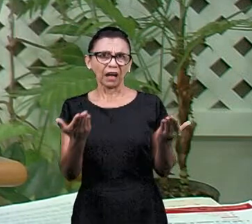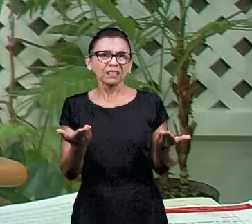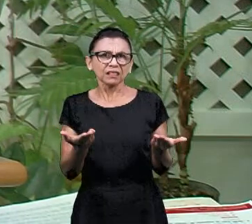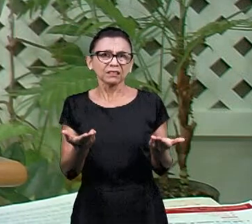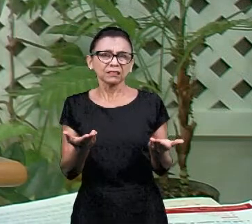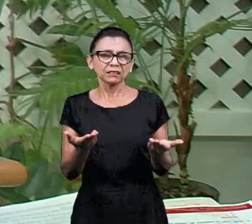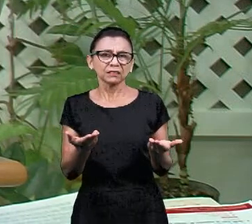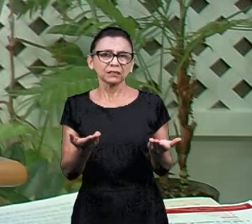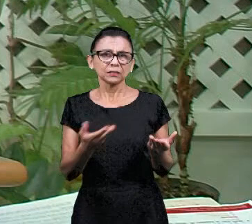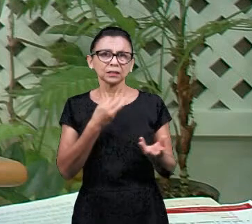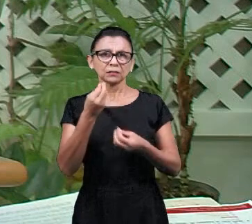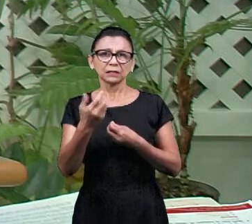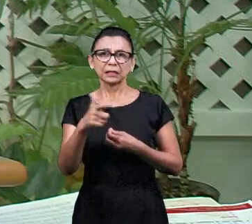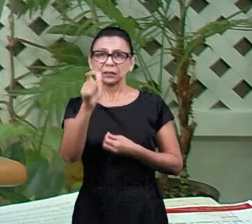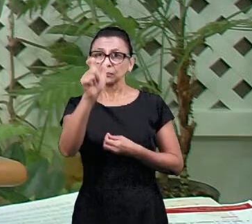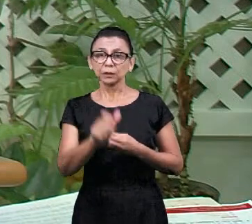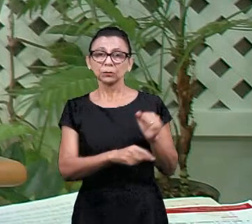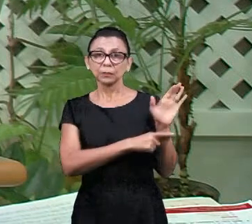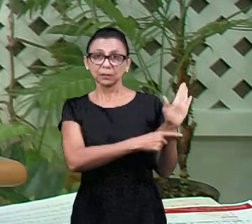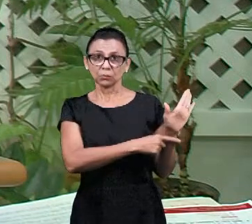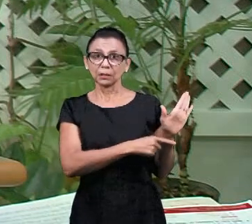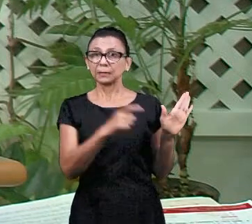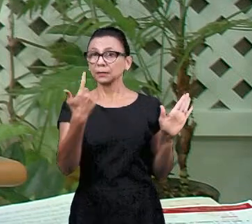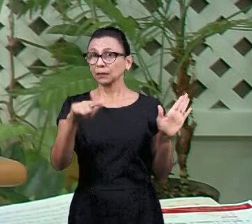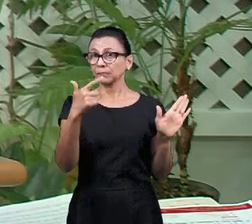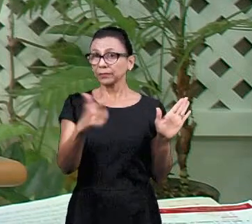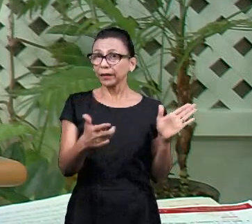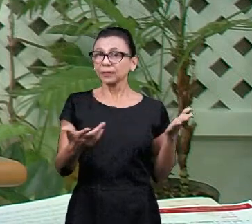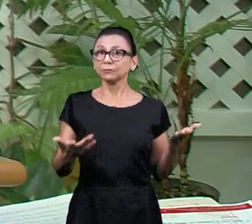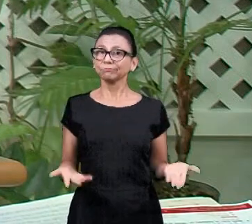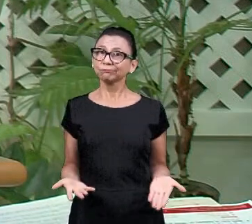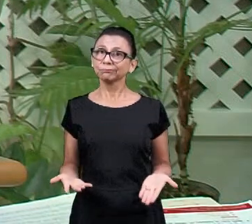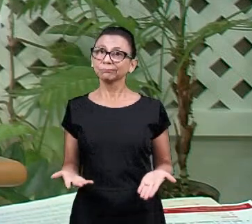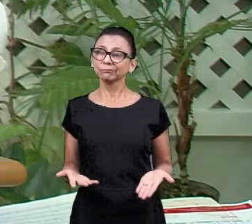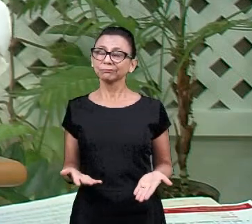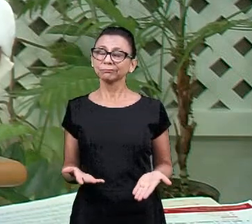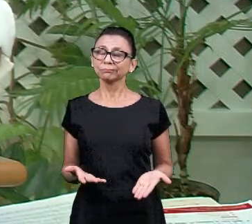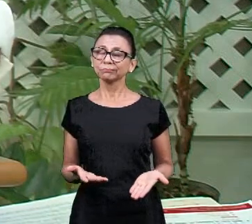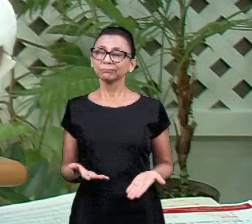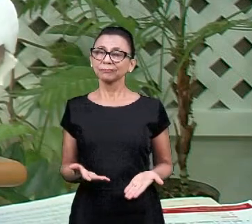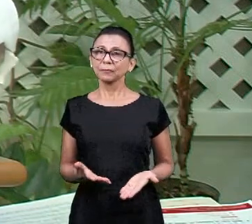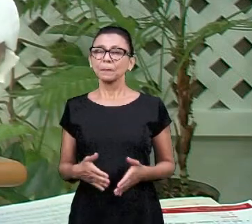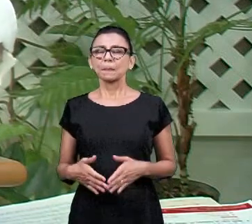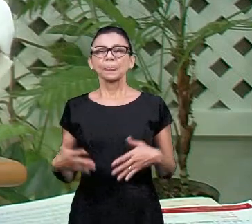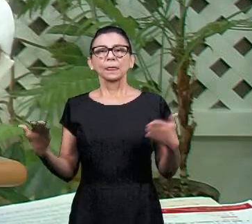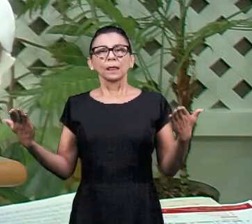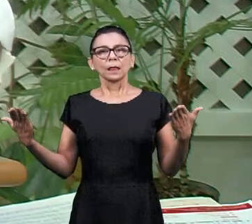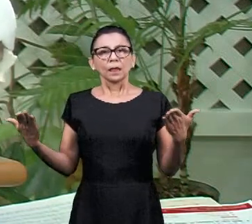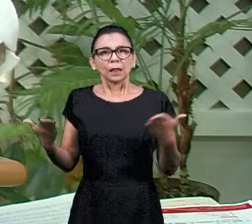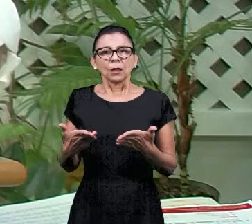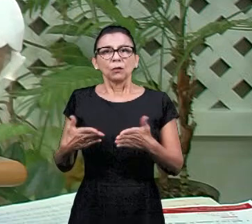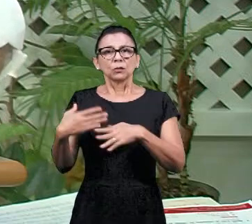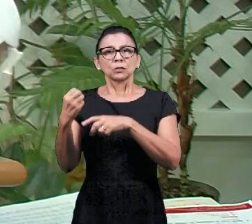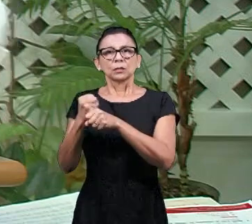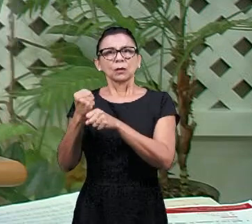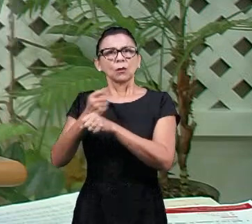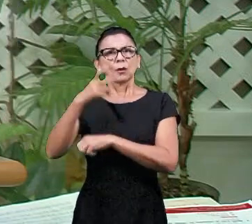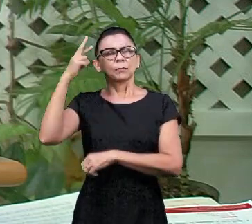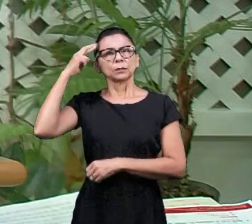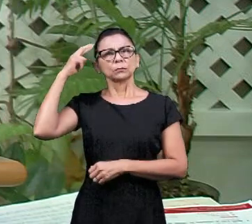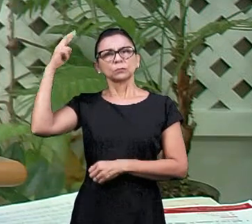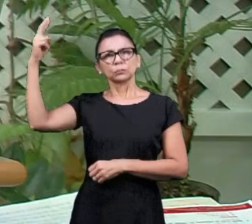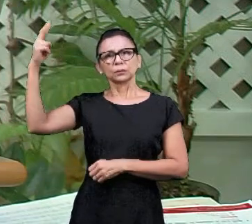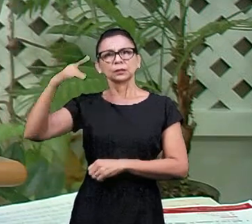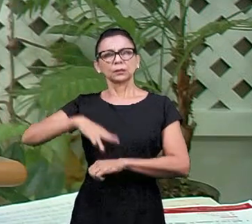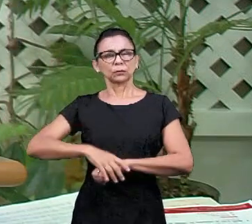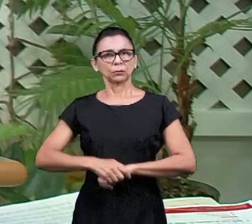aucun prochain. Le prochain, c'est exactement celui-là. Nos frères et sœurs dans cette œuvre, dans cette grande majorité,